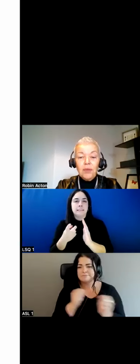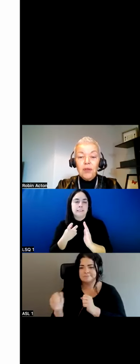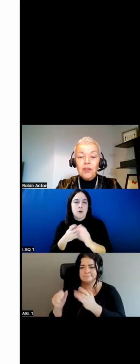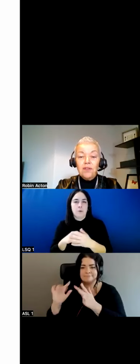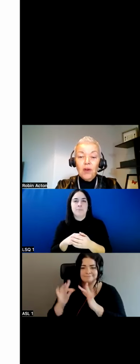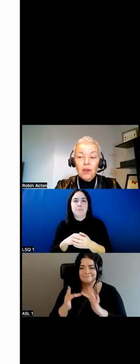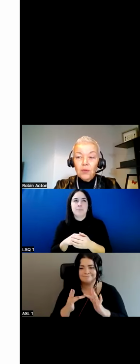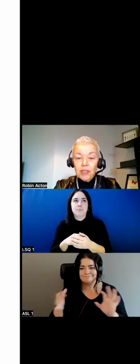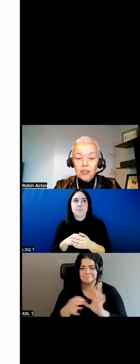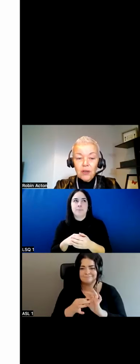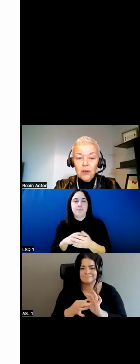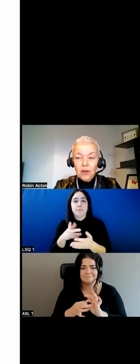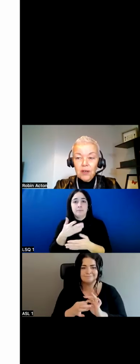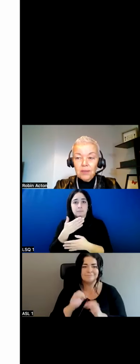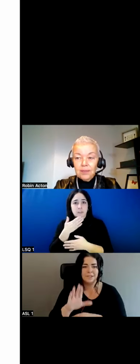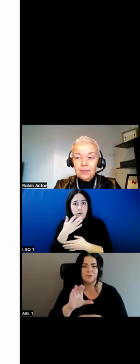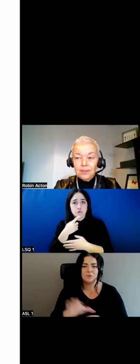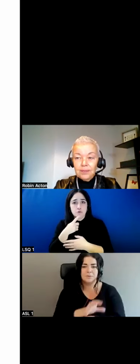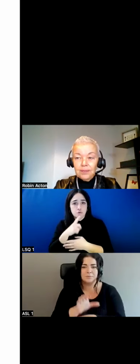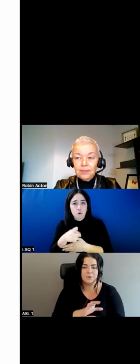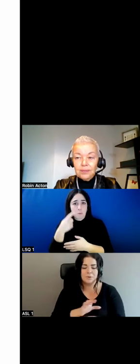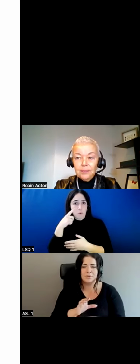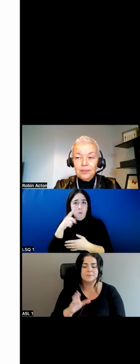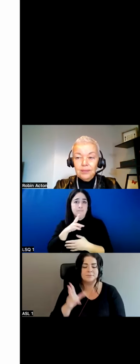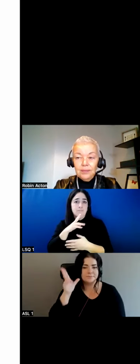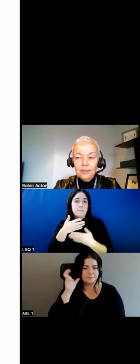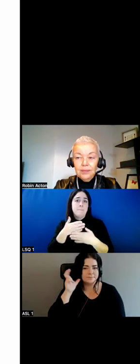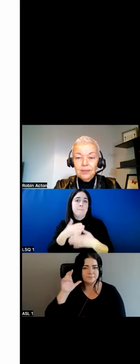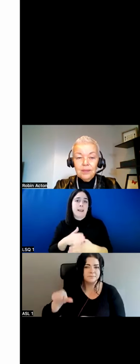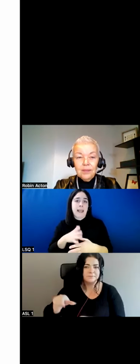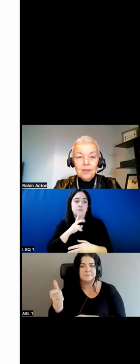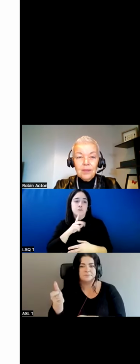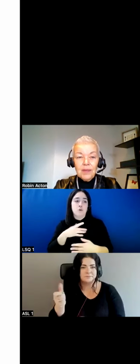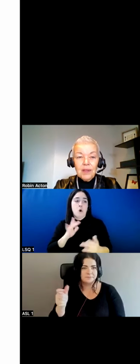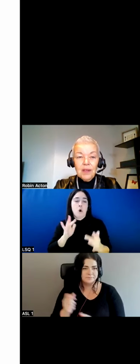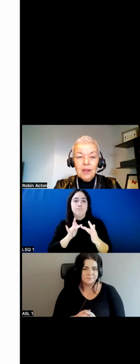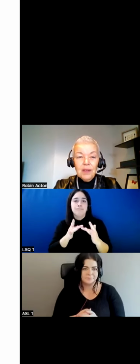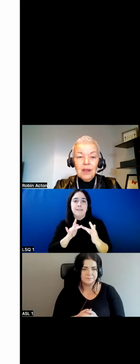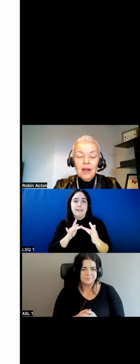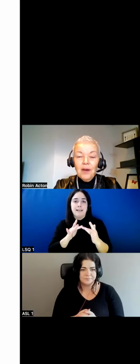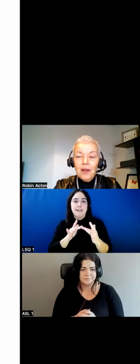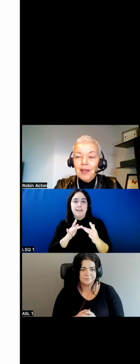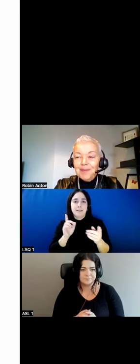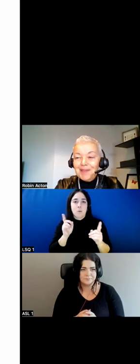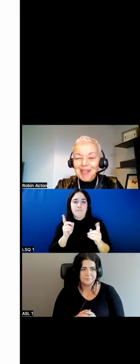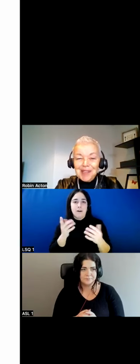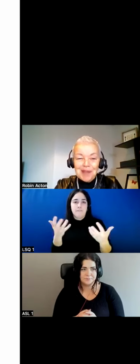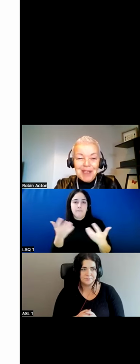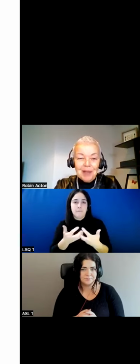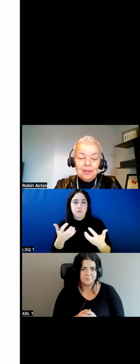avec une bonne connexion Internet et que le volume de votre ordinateur est allumé.